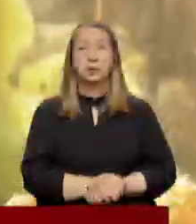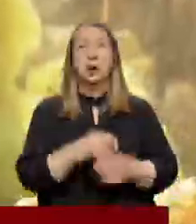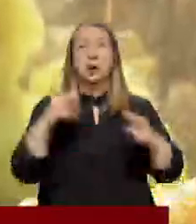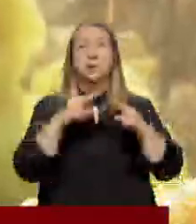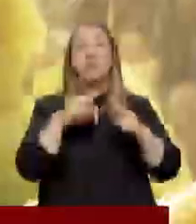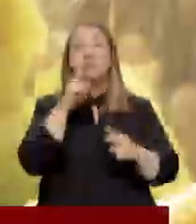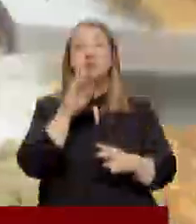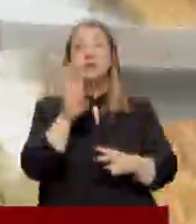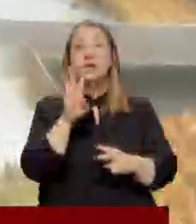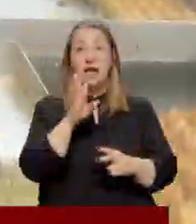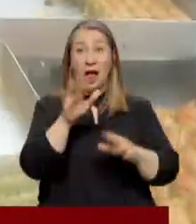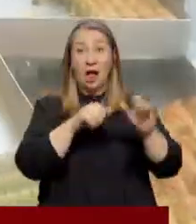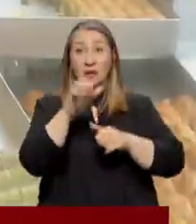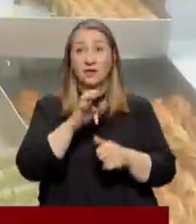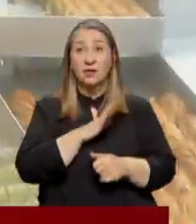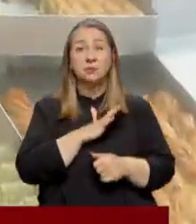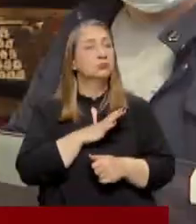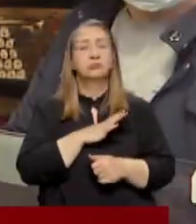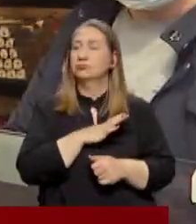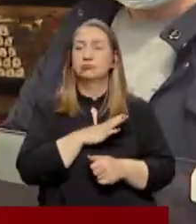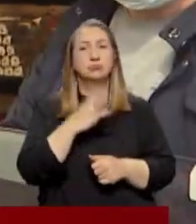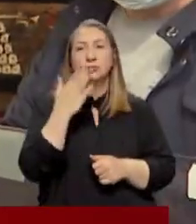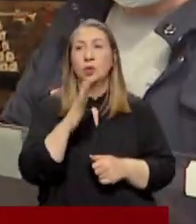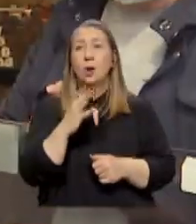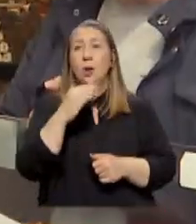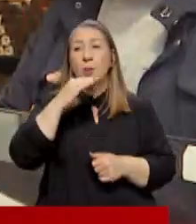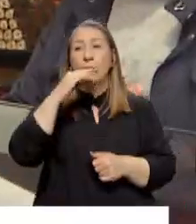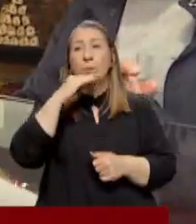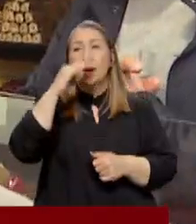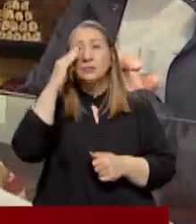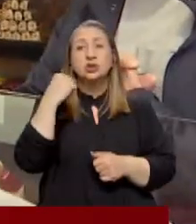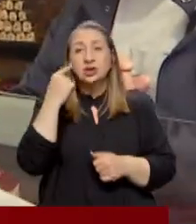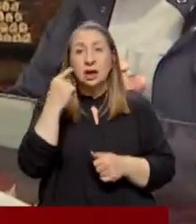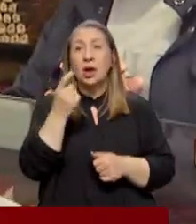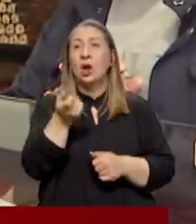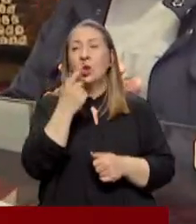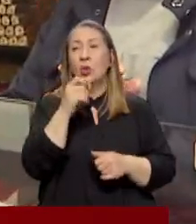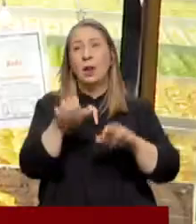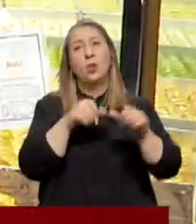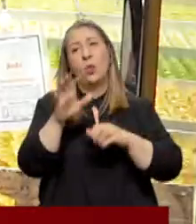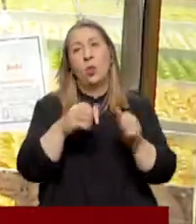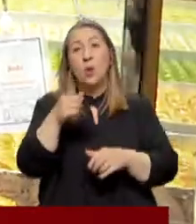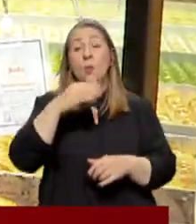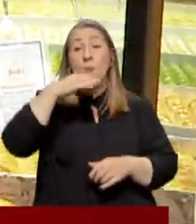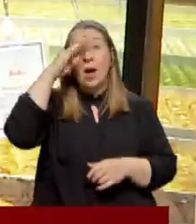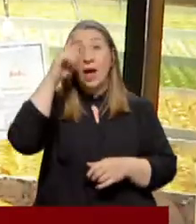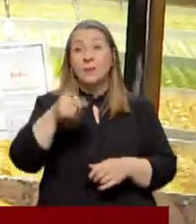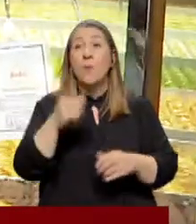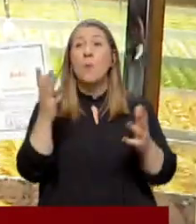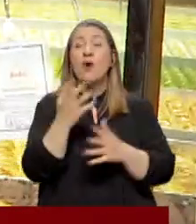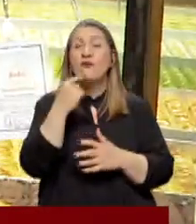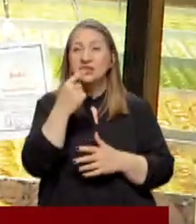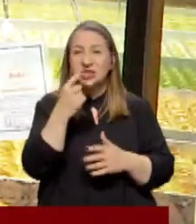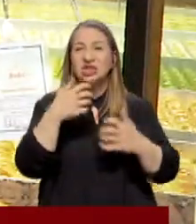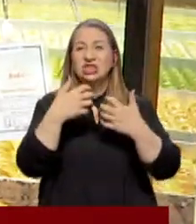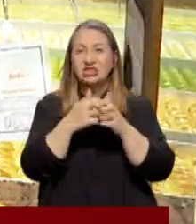Baklava 240. Talep var mı? Talep şu an yok. Bunun yerine bayram nedeniyle şekerle lokum tercih ediliyor. Bu bayramda bol